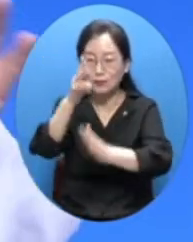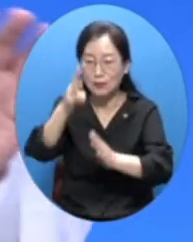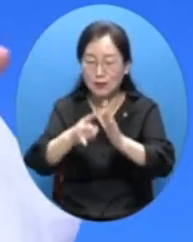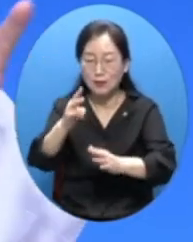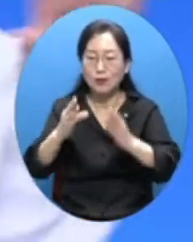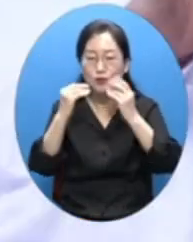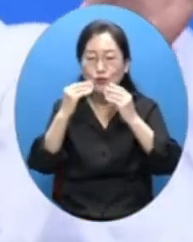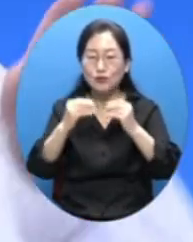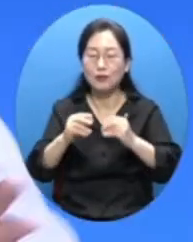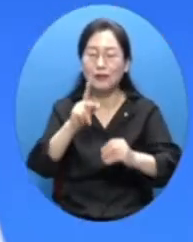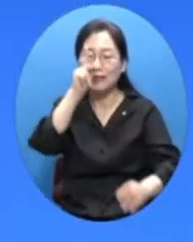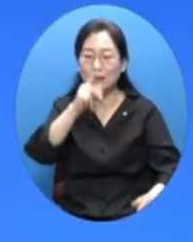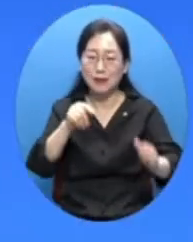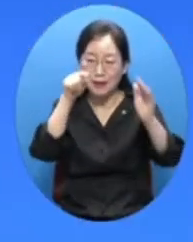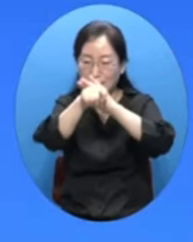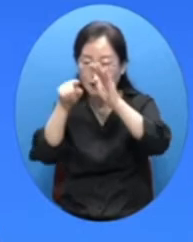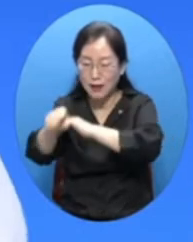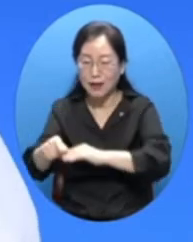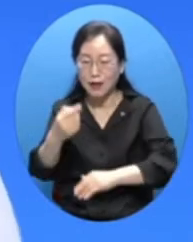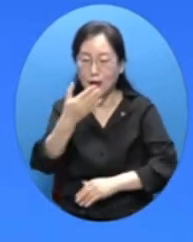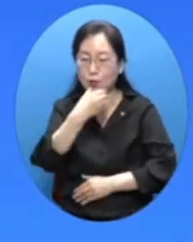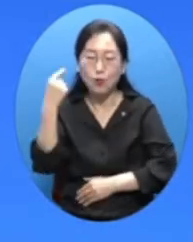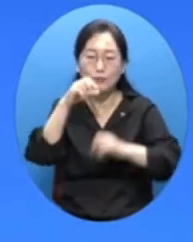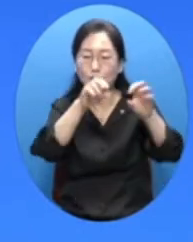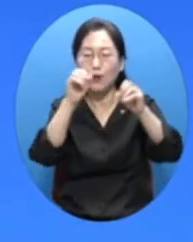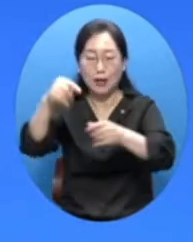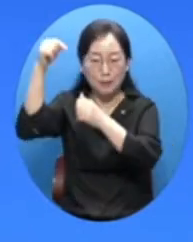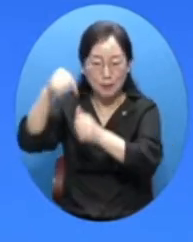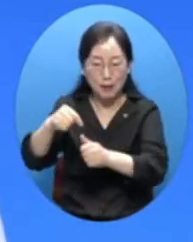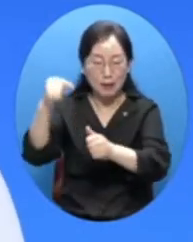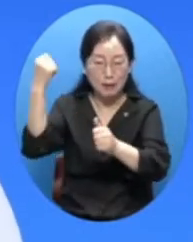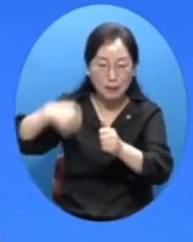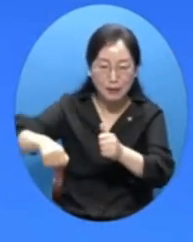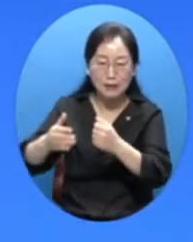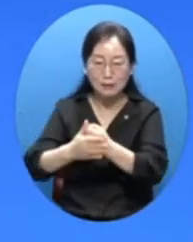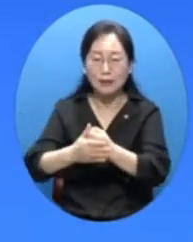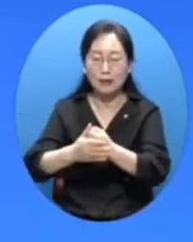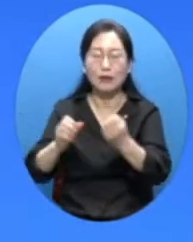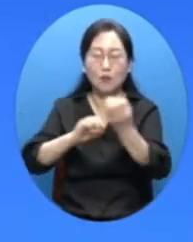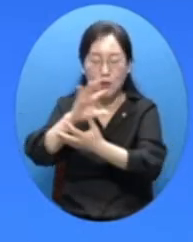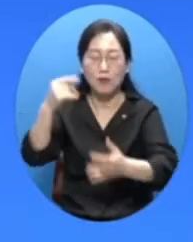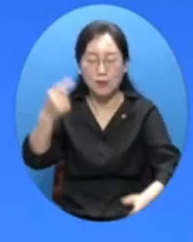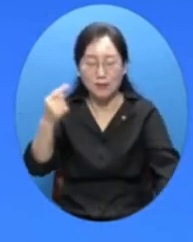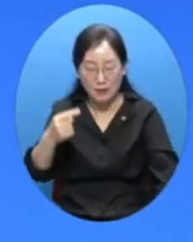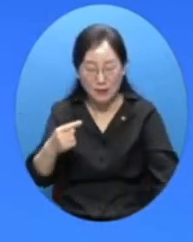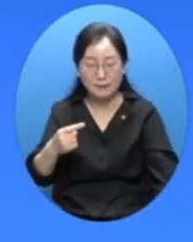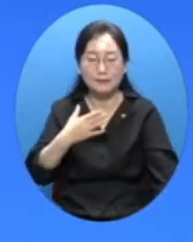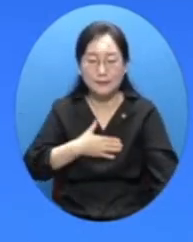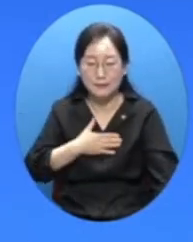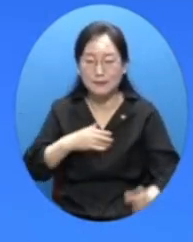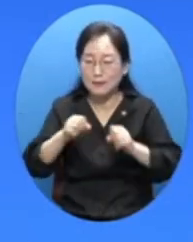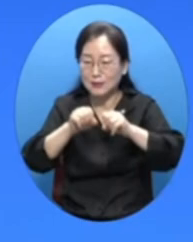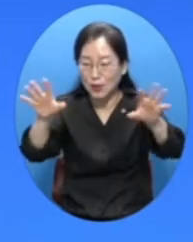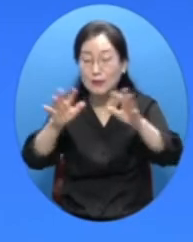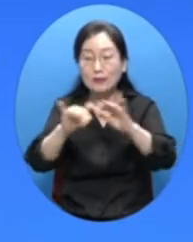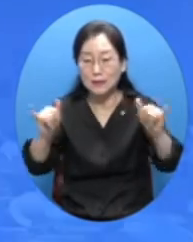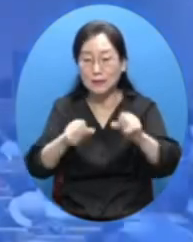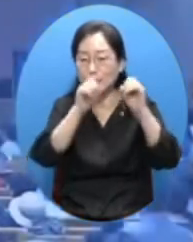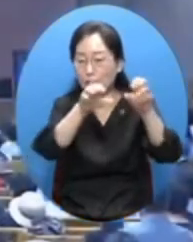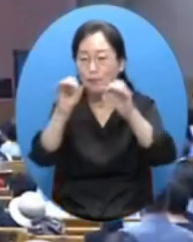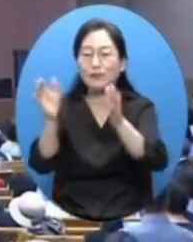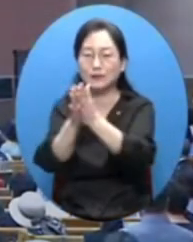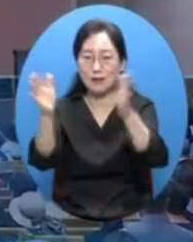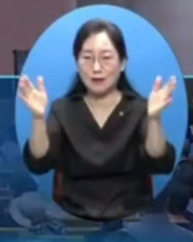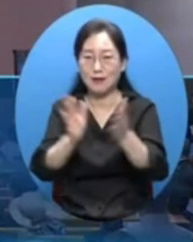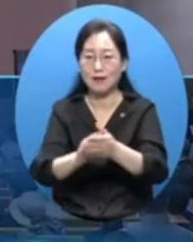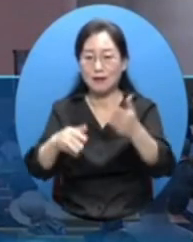온유대와 사마리아 땅까지 나가서 복음을 전하라고 했는데 전하지 못해서 이런 환란이 다가왔구나. 그래서 흩어진 사람들이 둘다니며 복음을 전하기 시작했습니다.